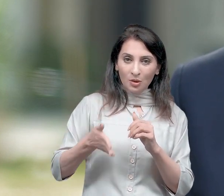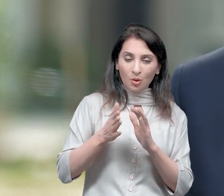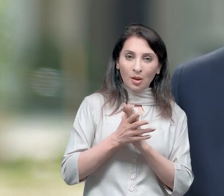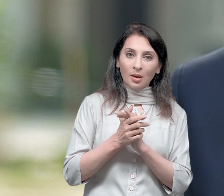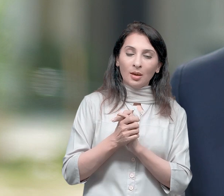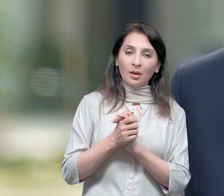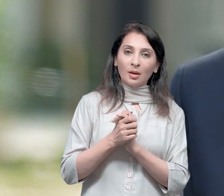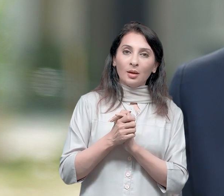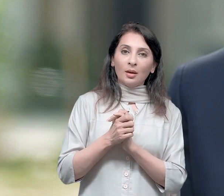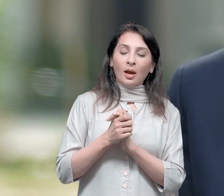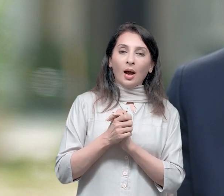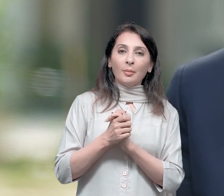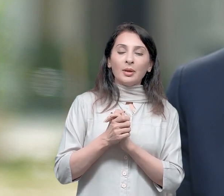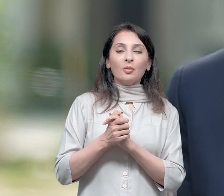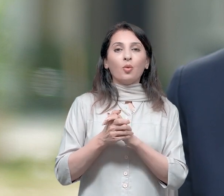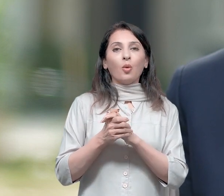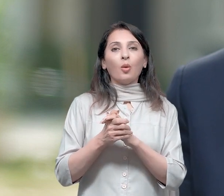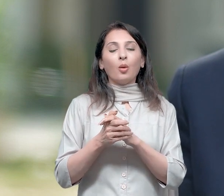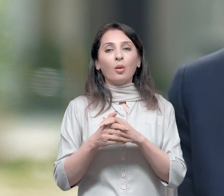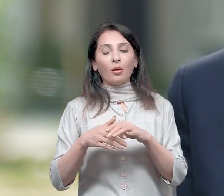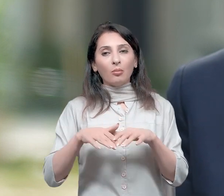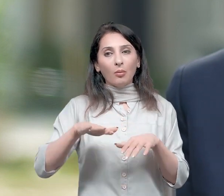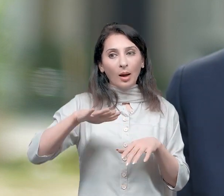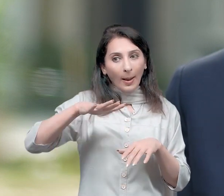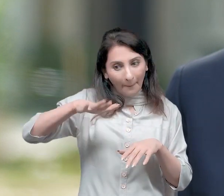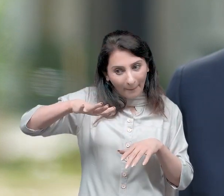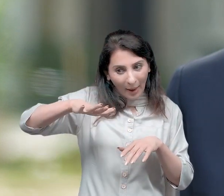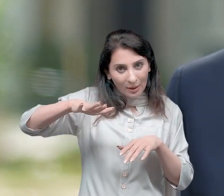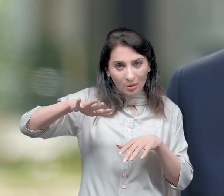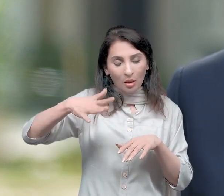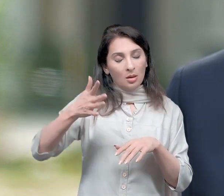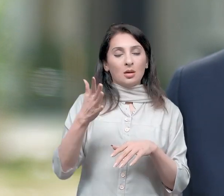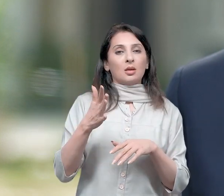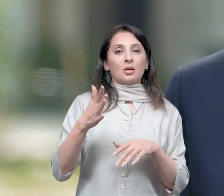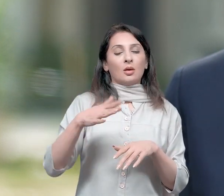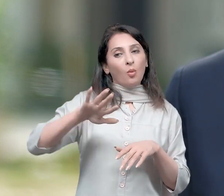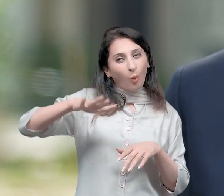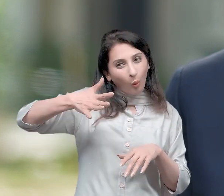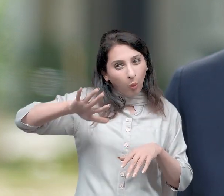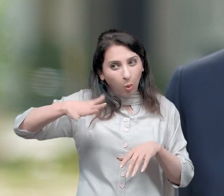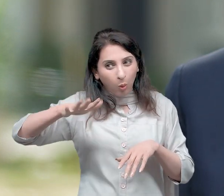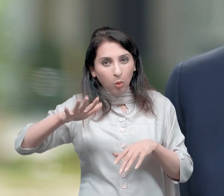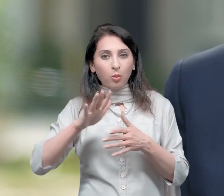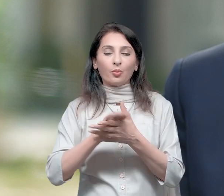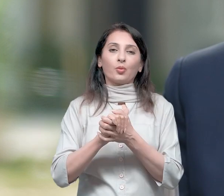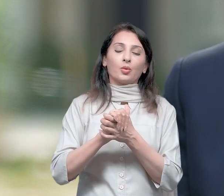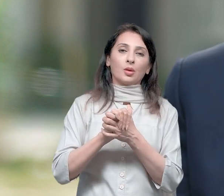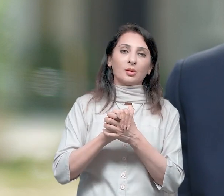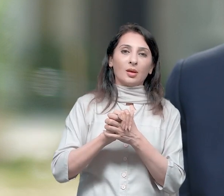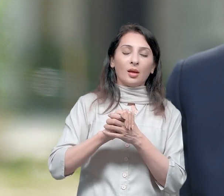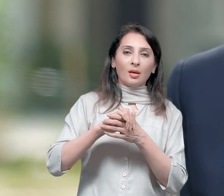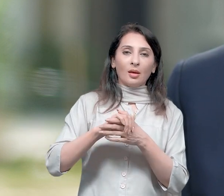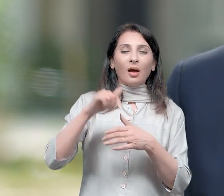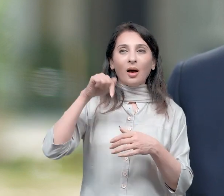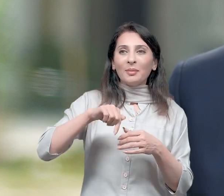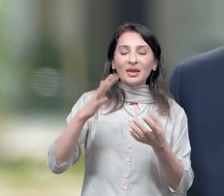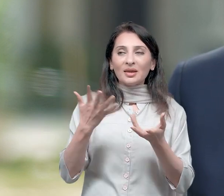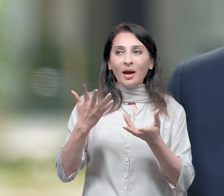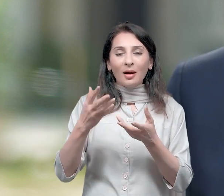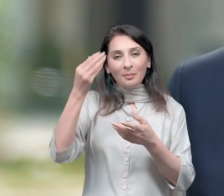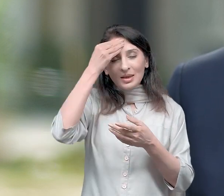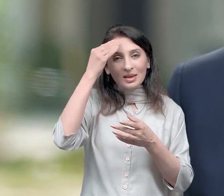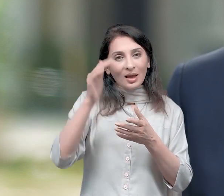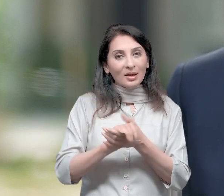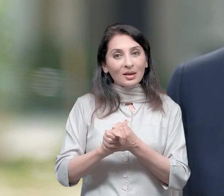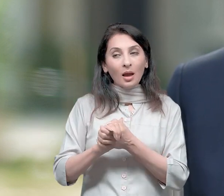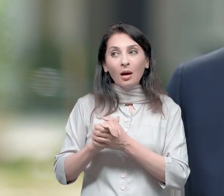کے اندر وہی فیکٹرز ہیں جو میں پہلے بتا چکا ہوں کہ ہماری امپورٹس زیادہ ہیں اور ایکسپورٹس کم ہیں، اور اس کے ساتھ ساتھ